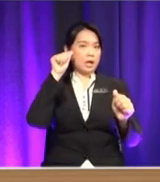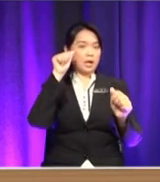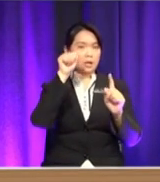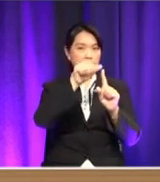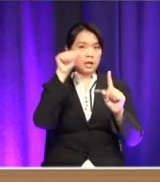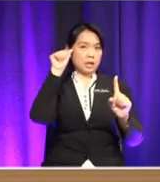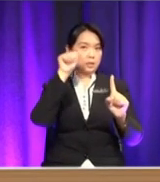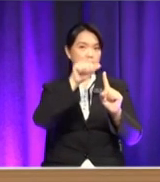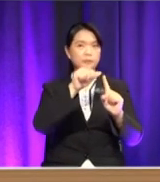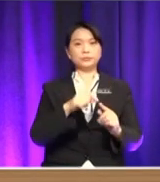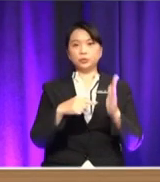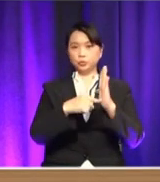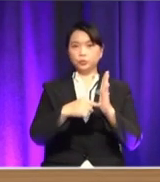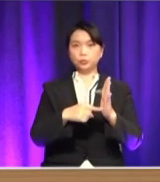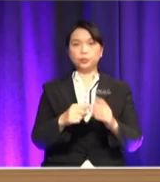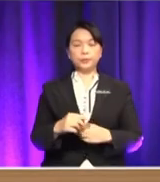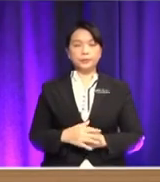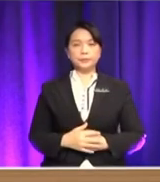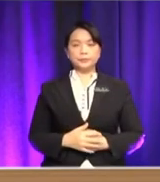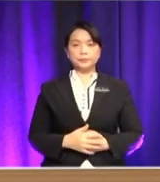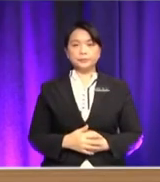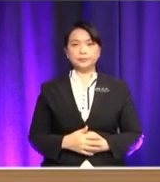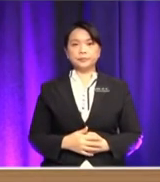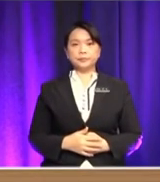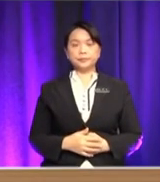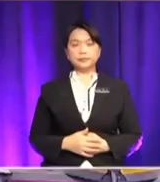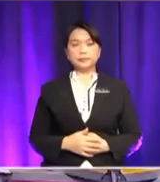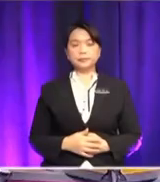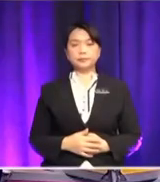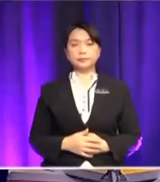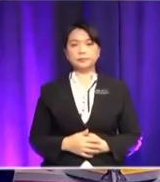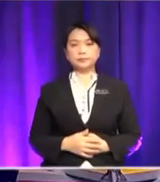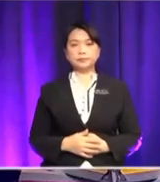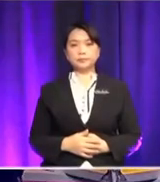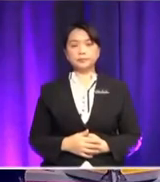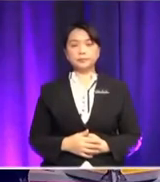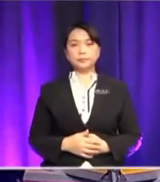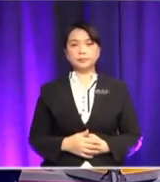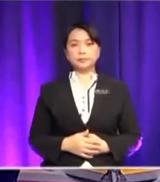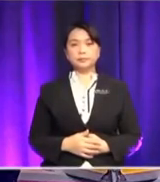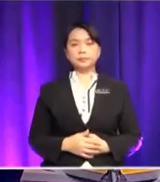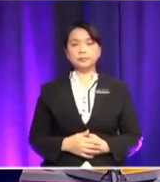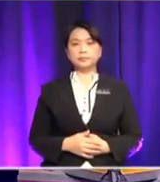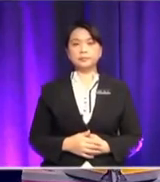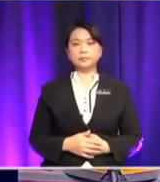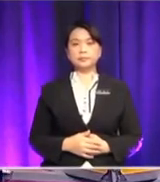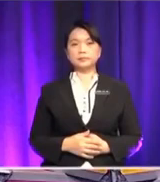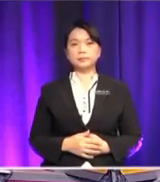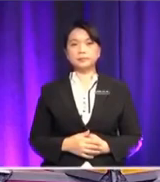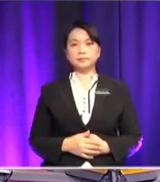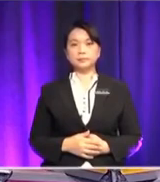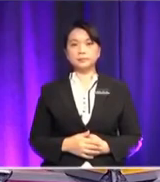Ah Oke ini tingkat itu by lingkaran kaca belilah Rasmi Suaka melukis seperti tadi ke mulut kita di betul